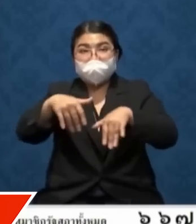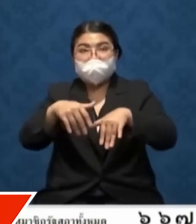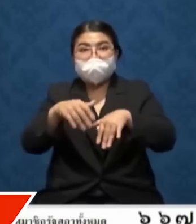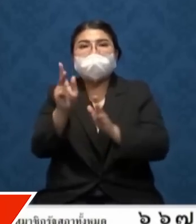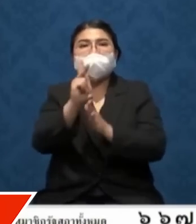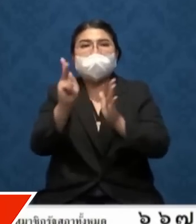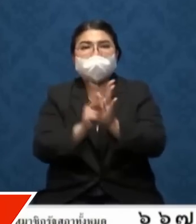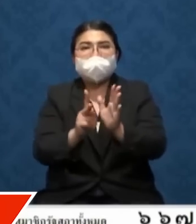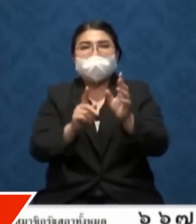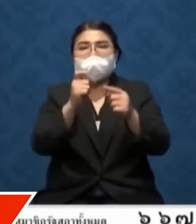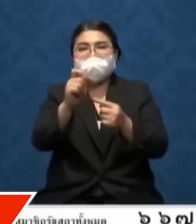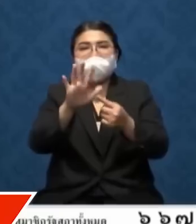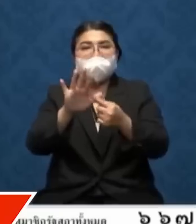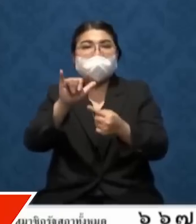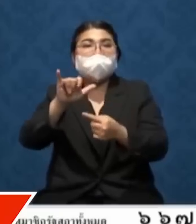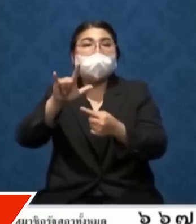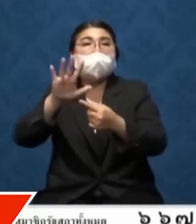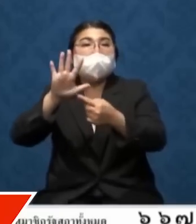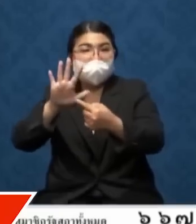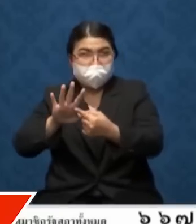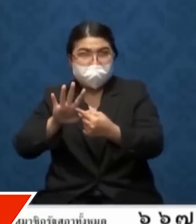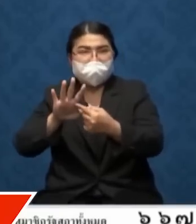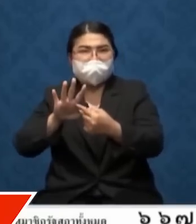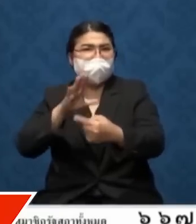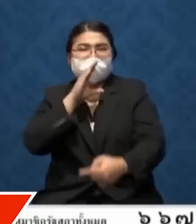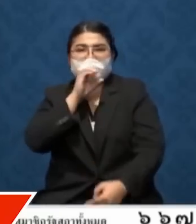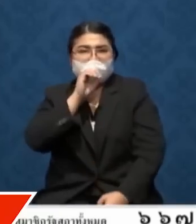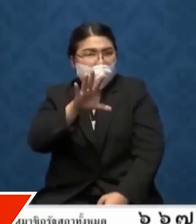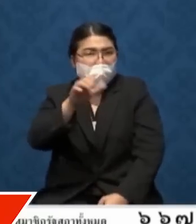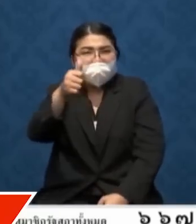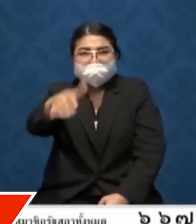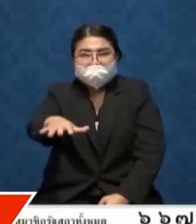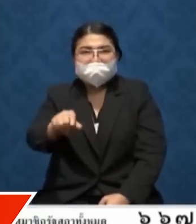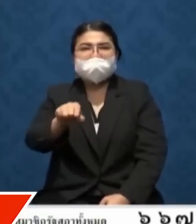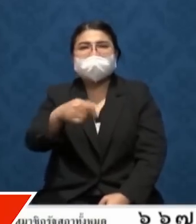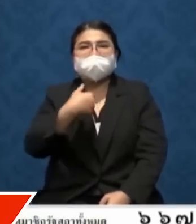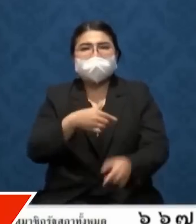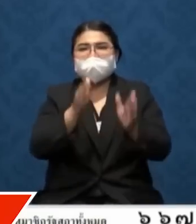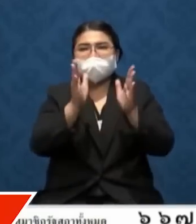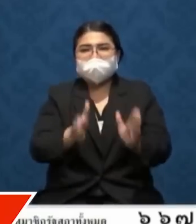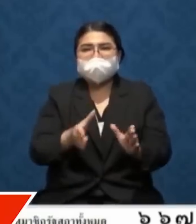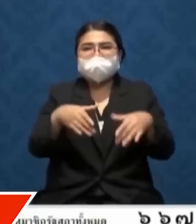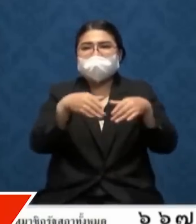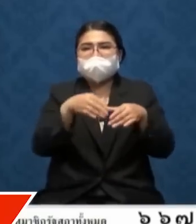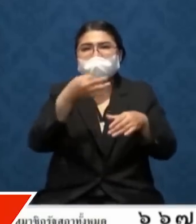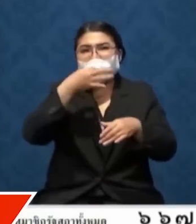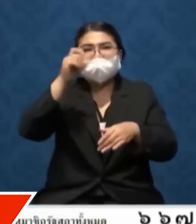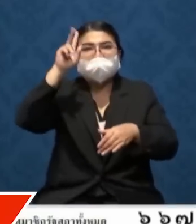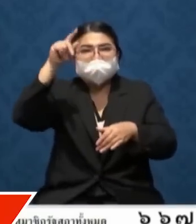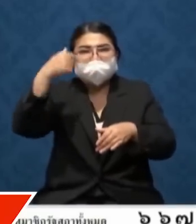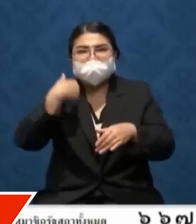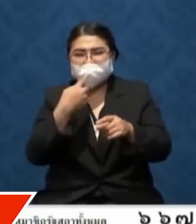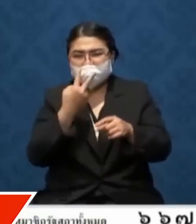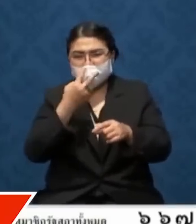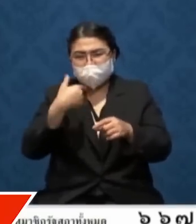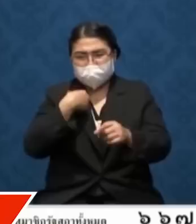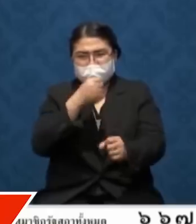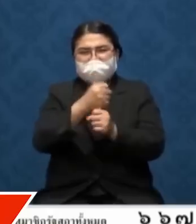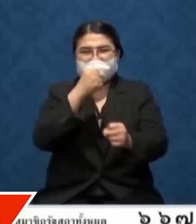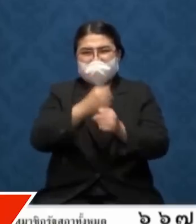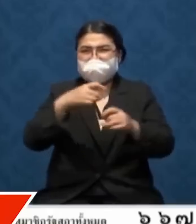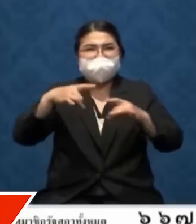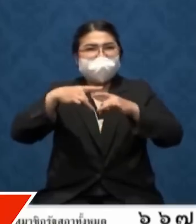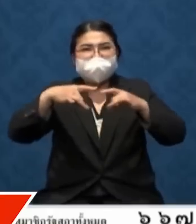พูดก็ไม่ได้สื่อมวลชนก็มีข้อจำกดในการนำเสนอท่านยังเขียนอกวาถ้านำเสนอ ขัดต่สิทธรมอัดี